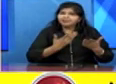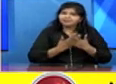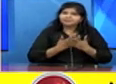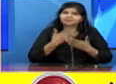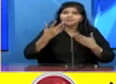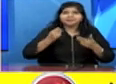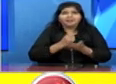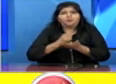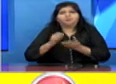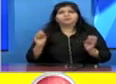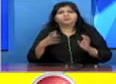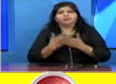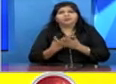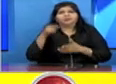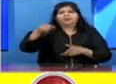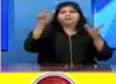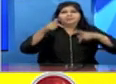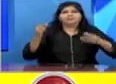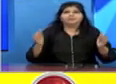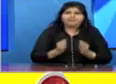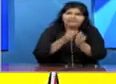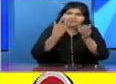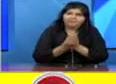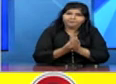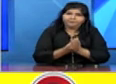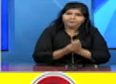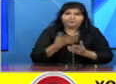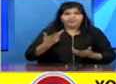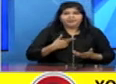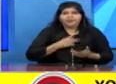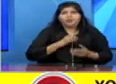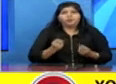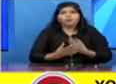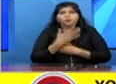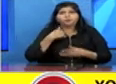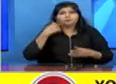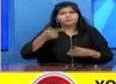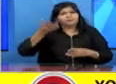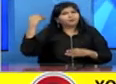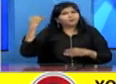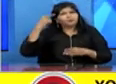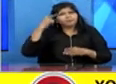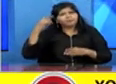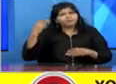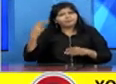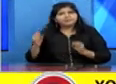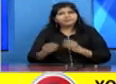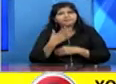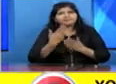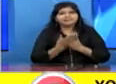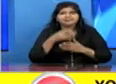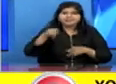कर दिया है। आप भी ऐसा कर सकते हैं। इससे आपको संगीत का आनंद तो मिलेगा ही, पुरानी यादें भी ताजा हो उठेगी।